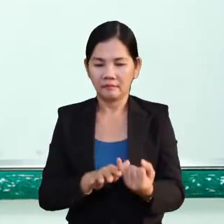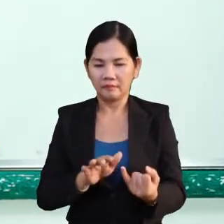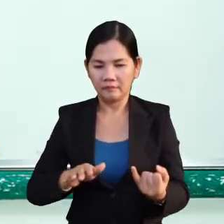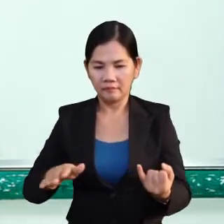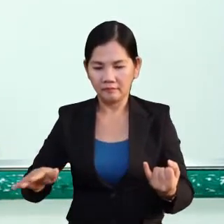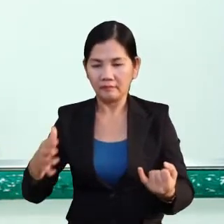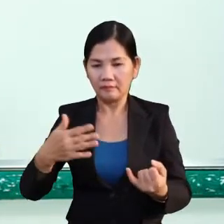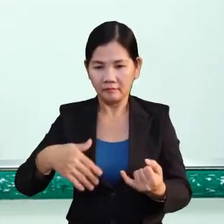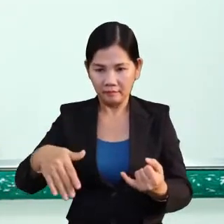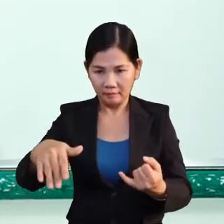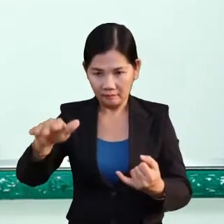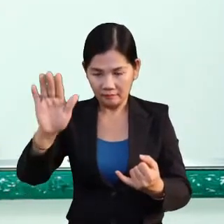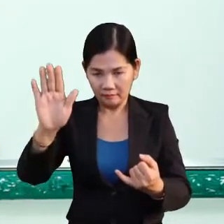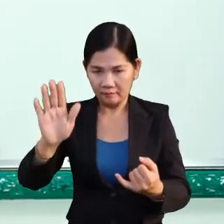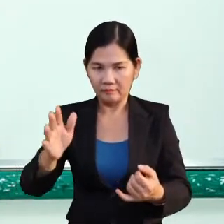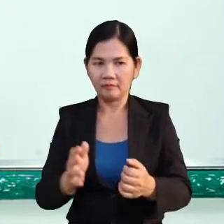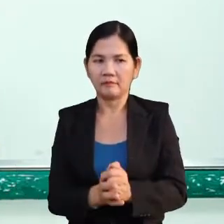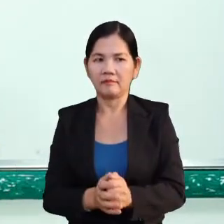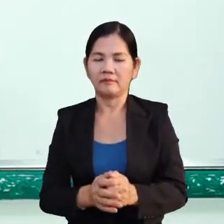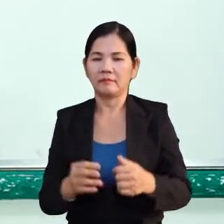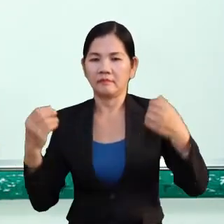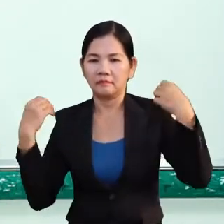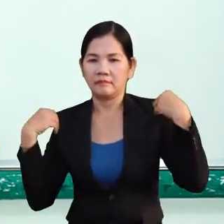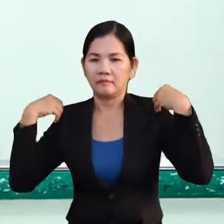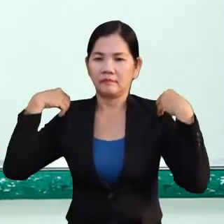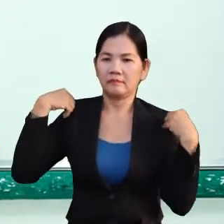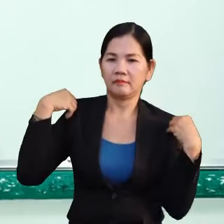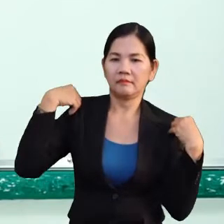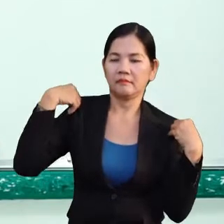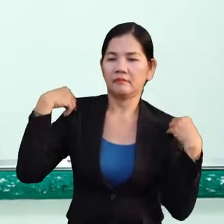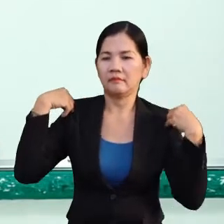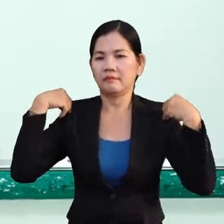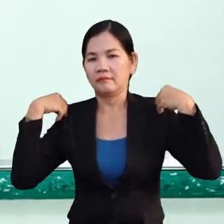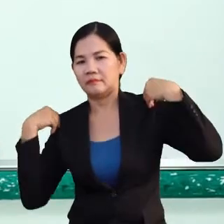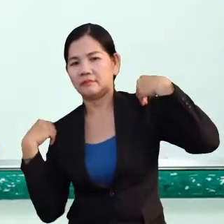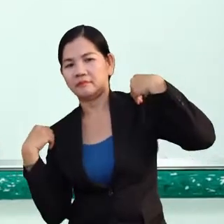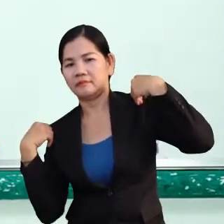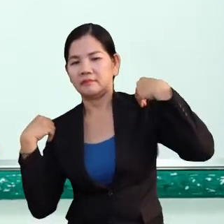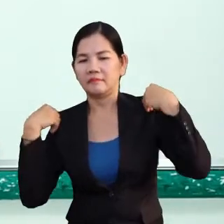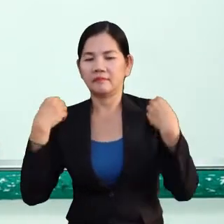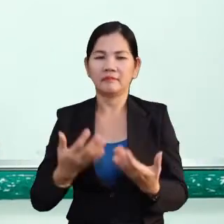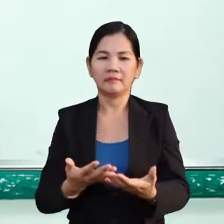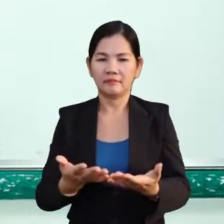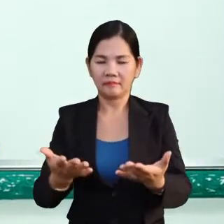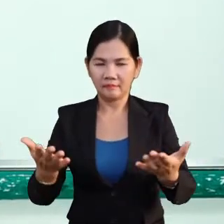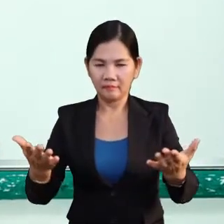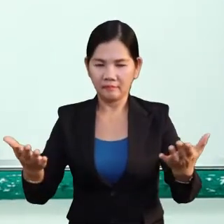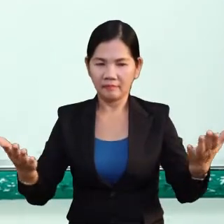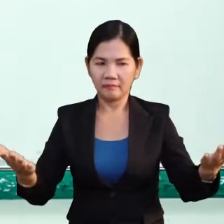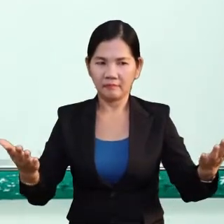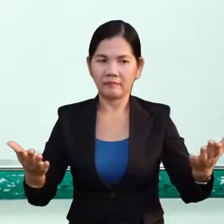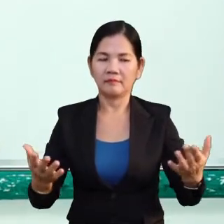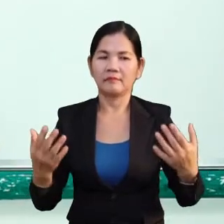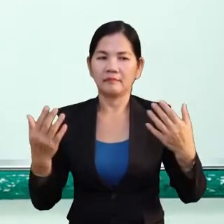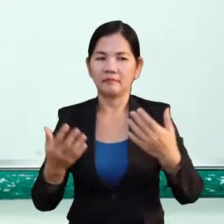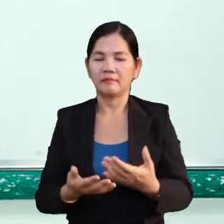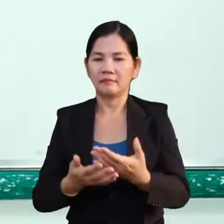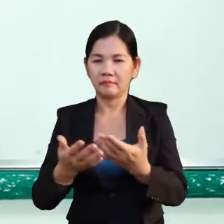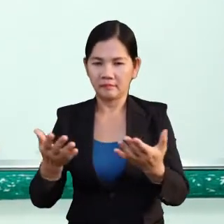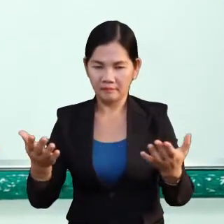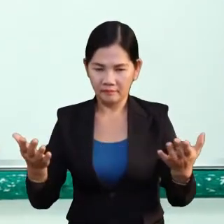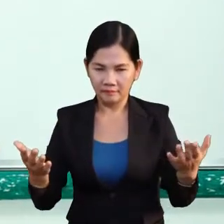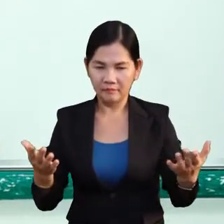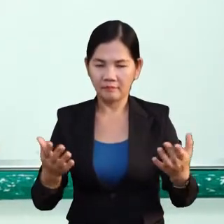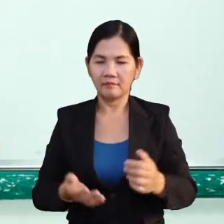នាំគ្នាពុតប្រានអើយកែវកែវអើយអើយកែវ